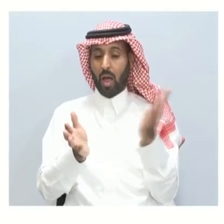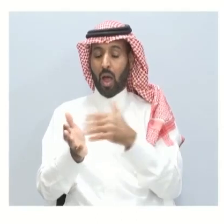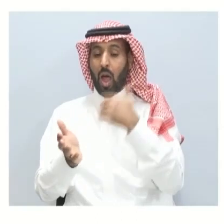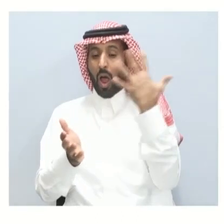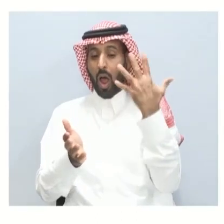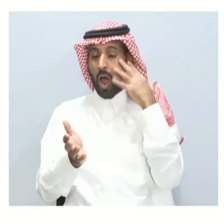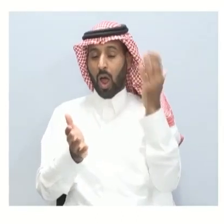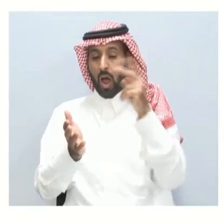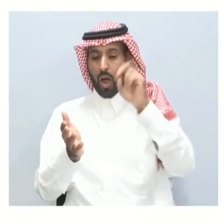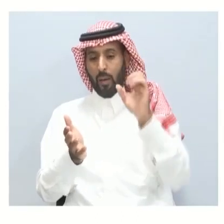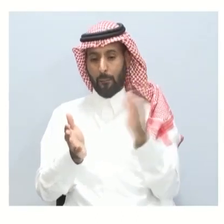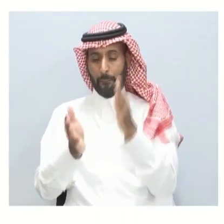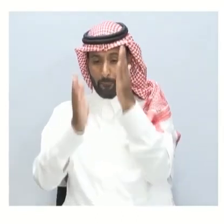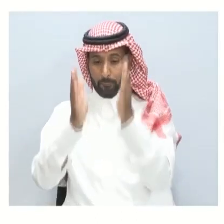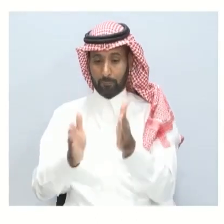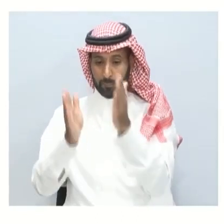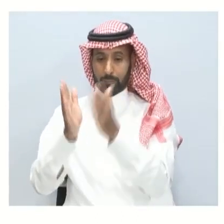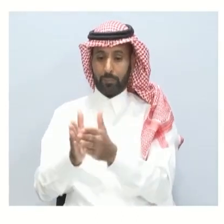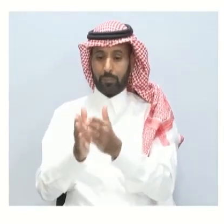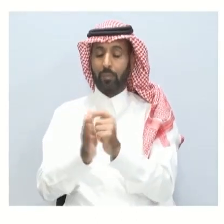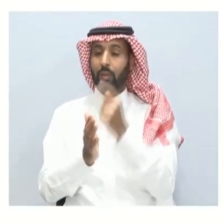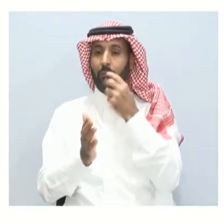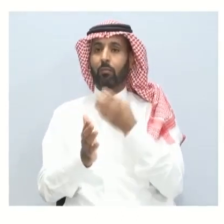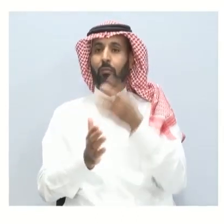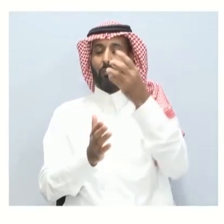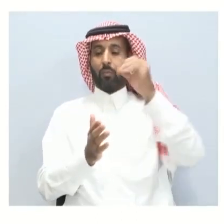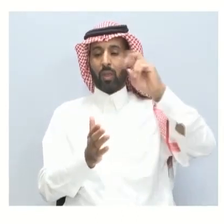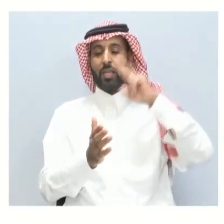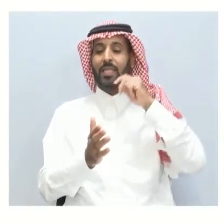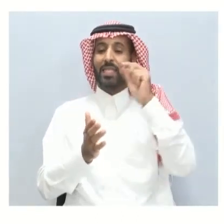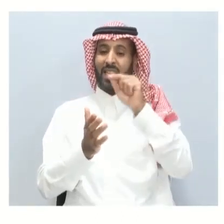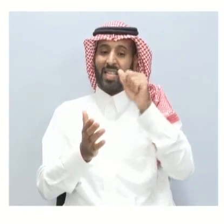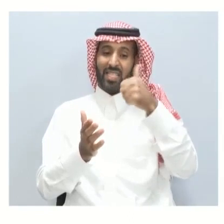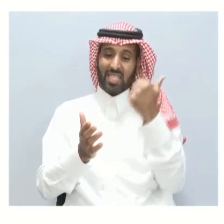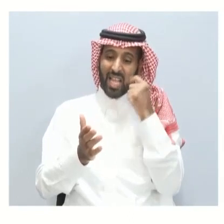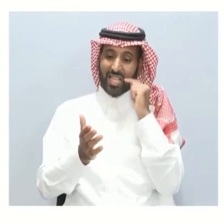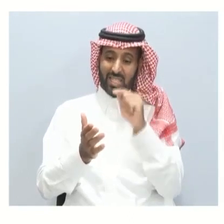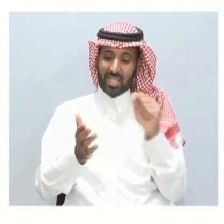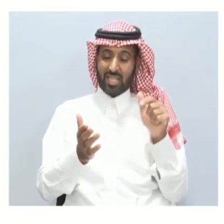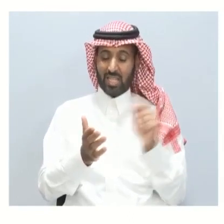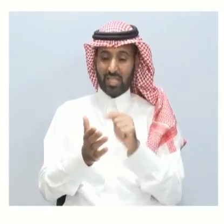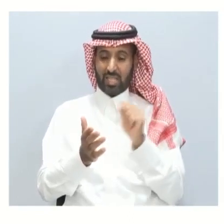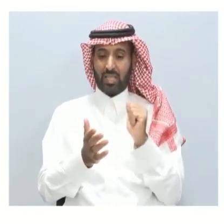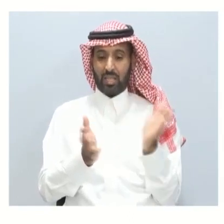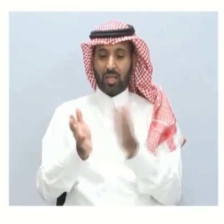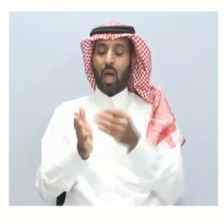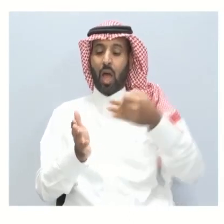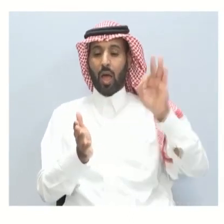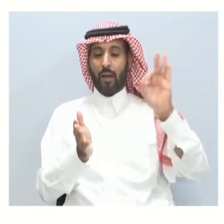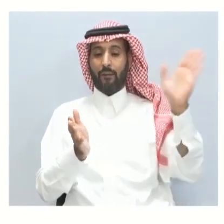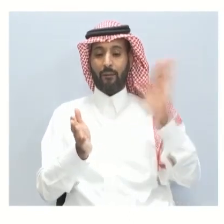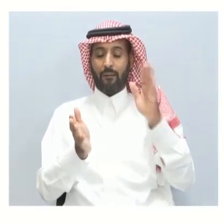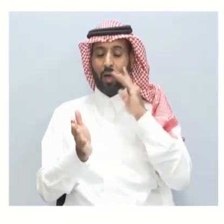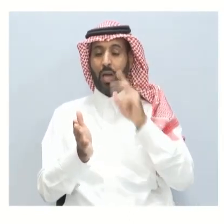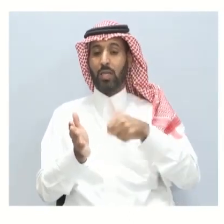الخامسه عشر او الخامسه الاكسجين ست نقاط في السادسه السادسه والفلور في